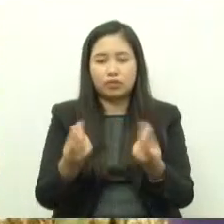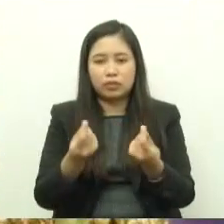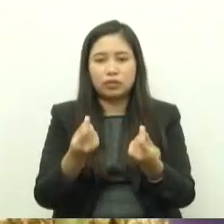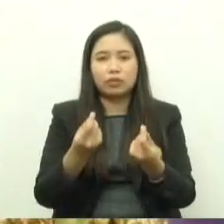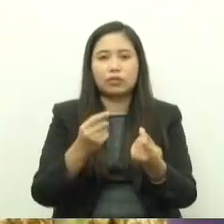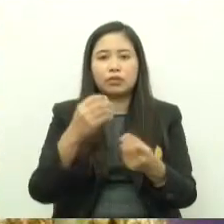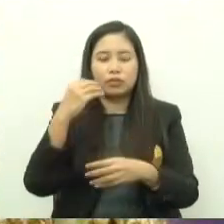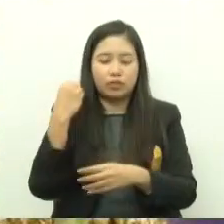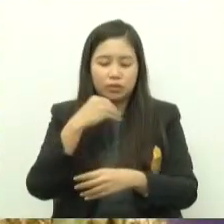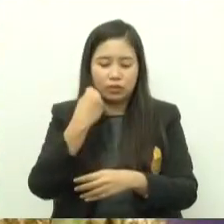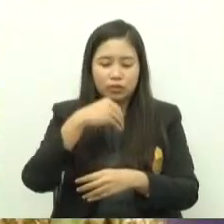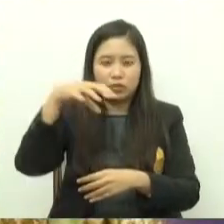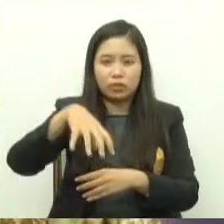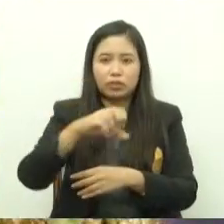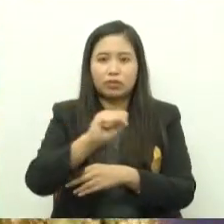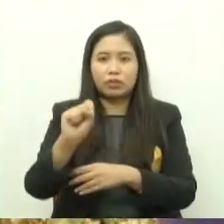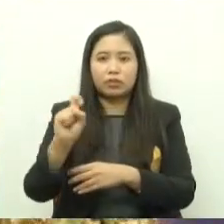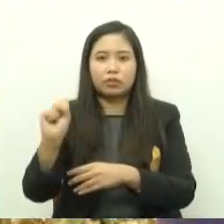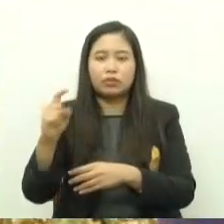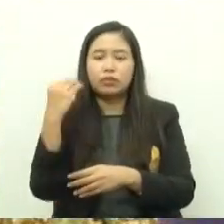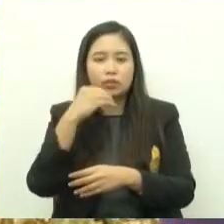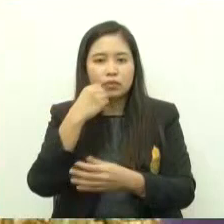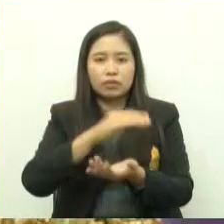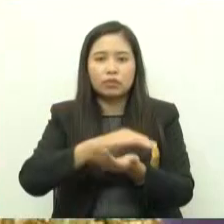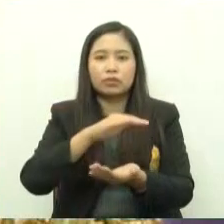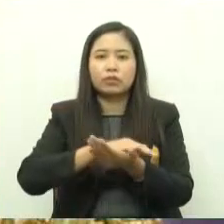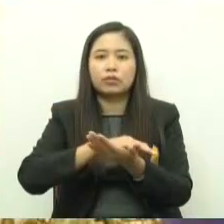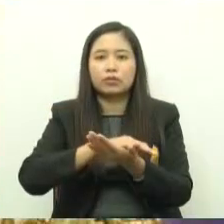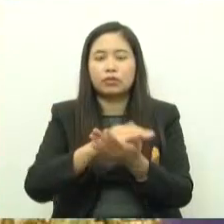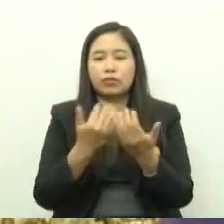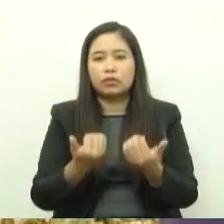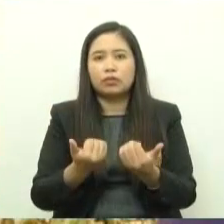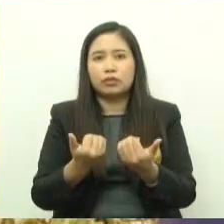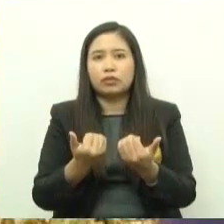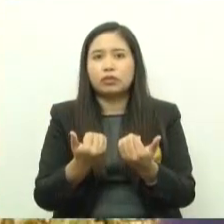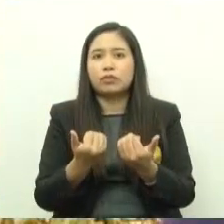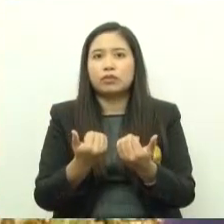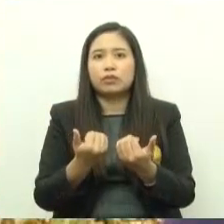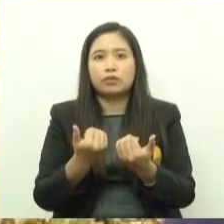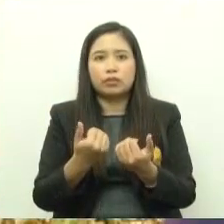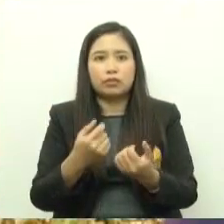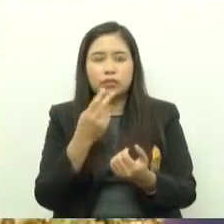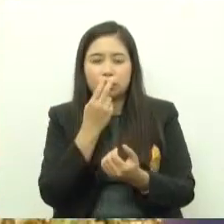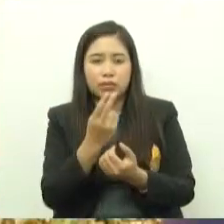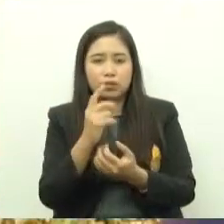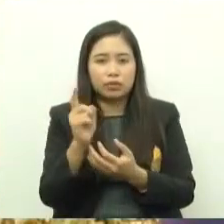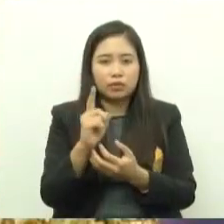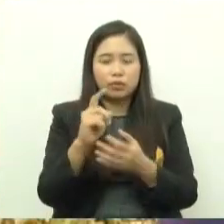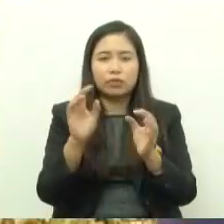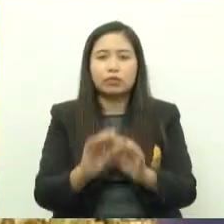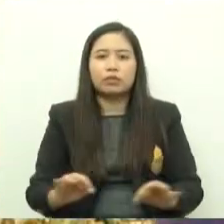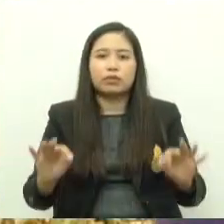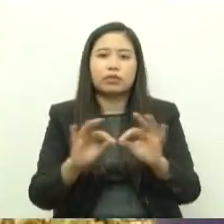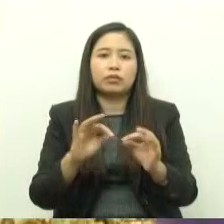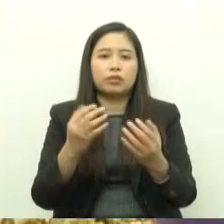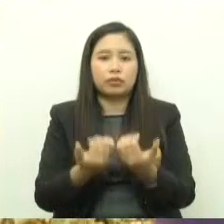สำนักการศึกษาพิเศษนะครับทุกโรงเรียนได้ให้ความสำคัญและได้ให้ความตระหนักถึงความสำคัญของงานศิลปหตกรรม